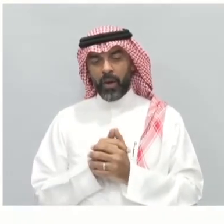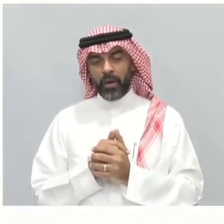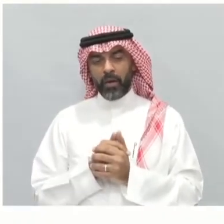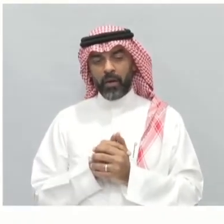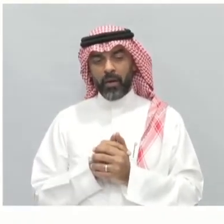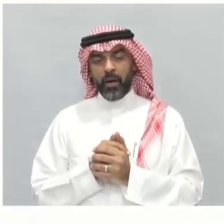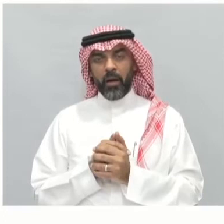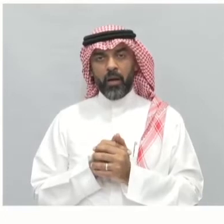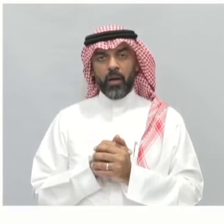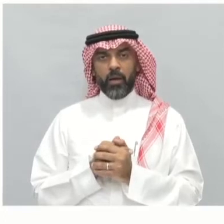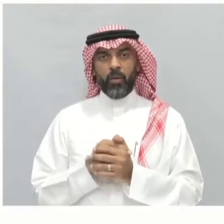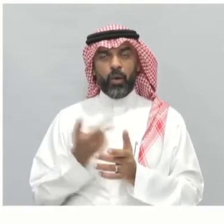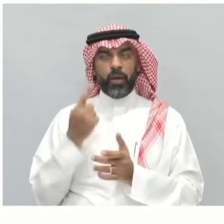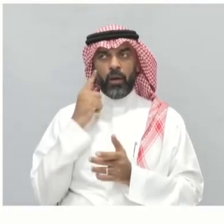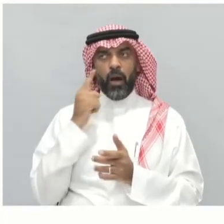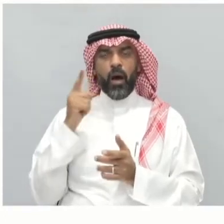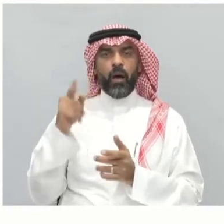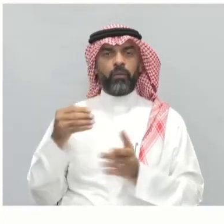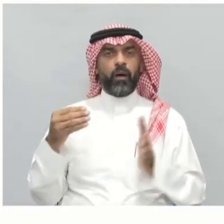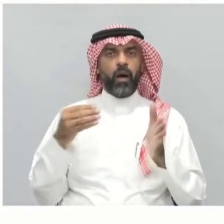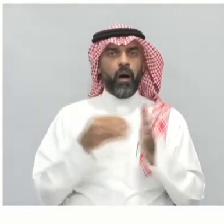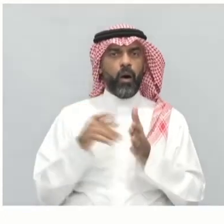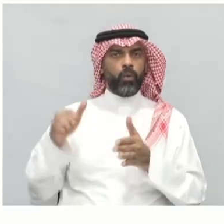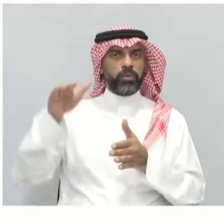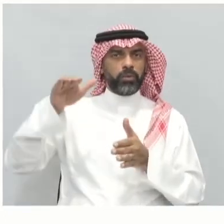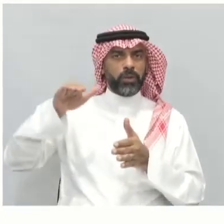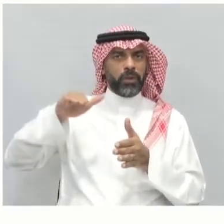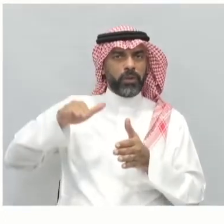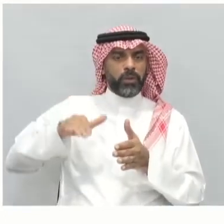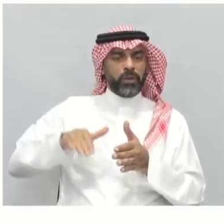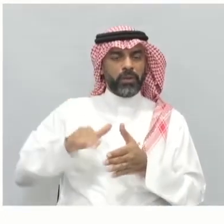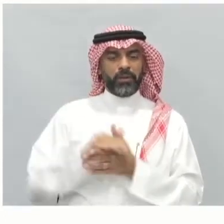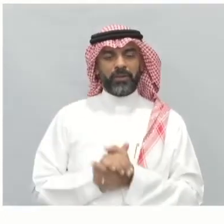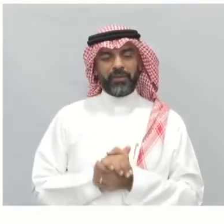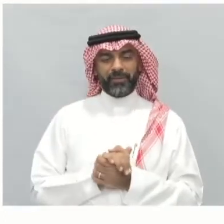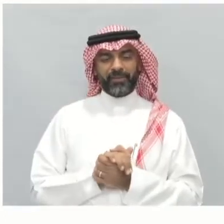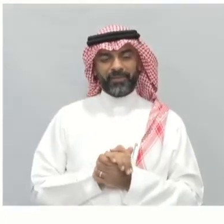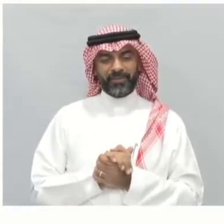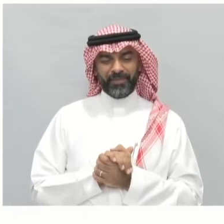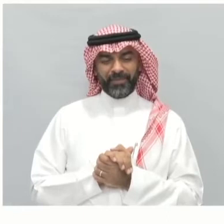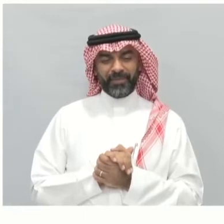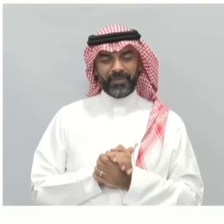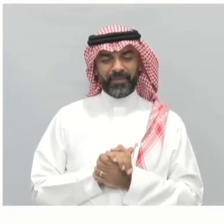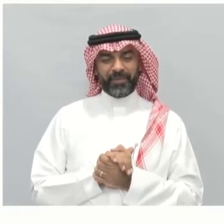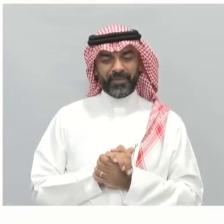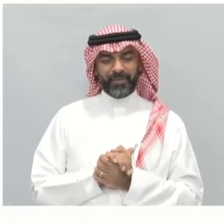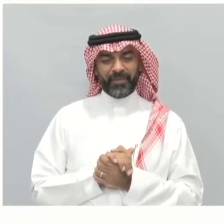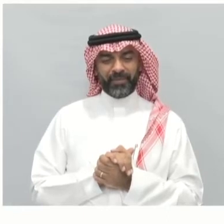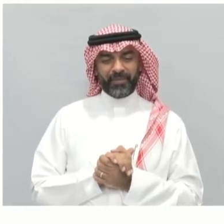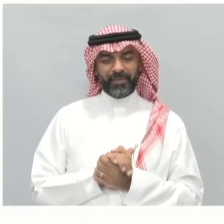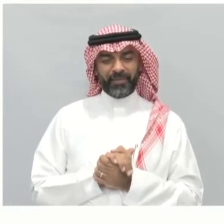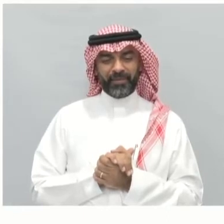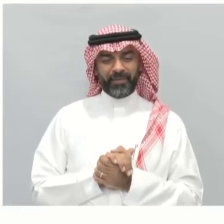احمد اصفر وين بيكون رح يكون خلفه بهذه الطريقه